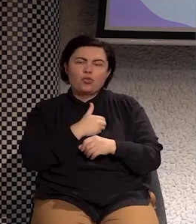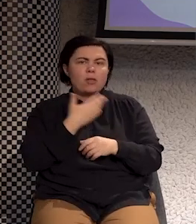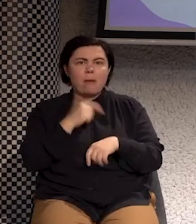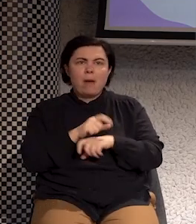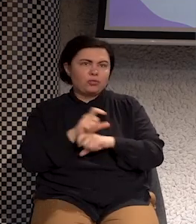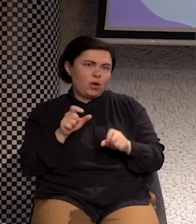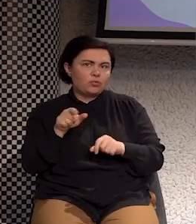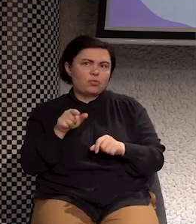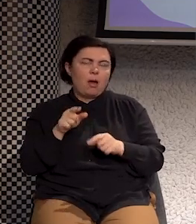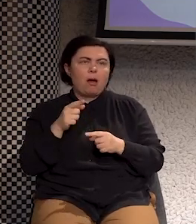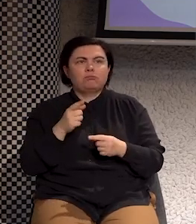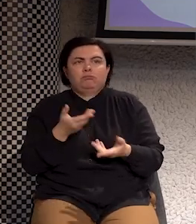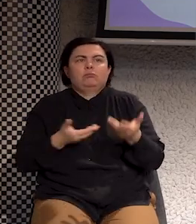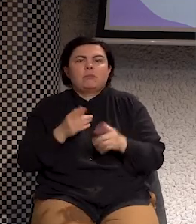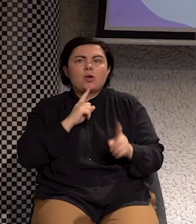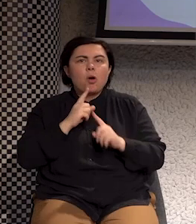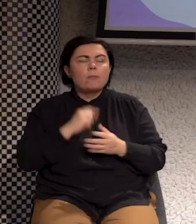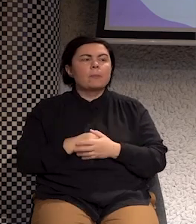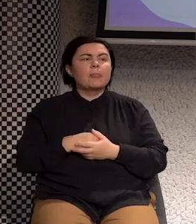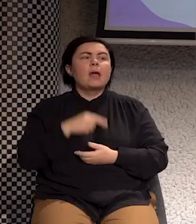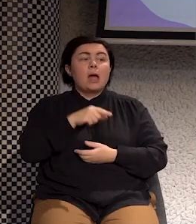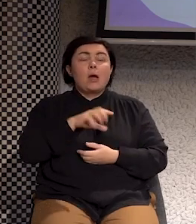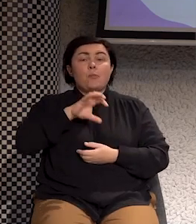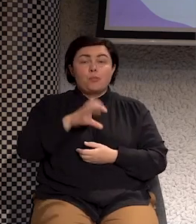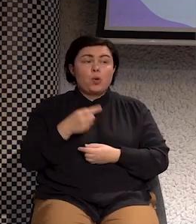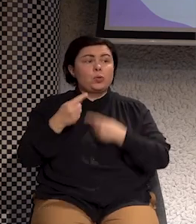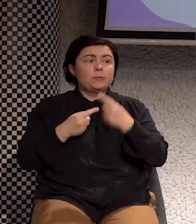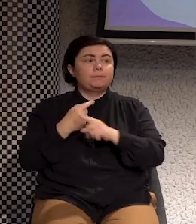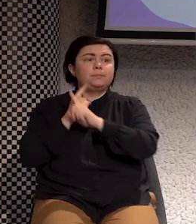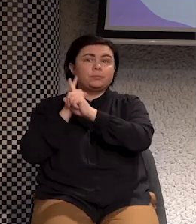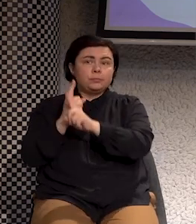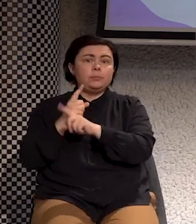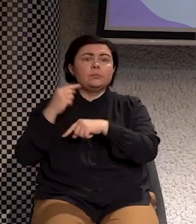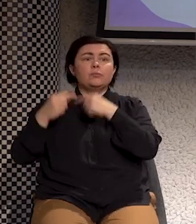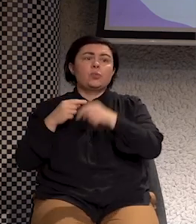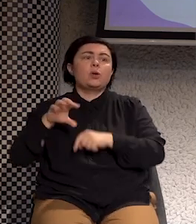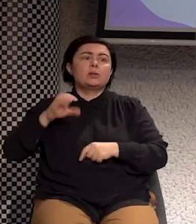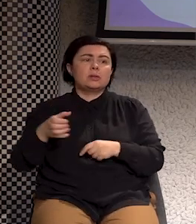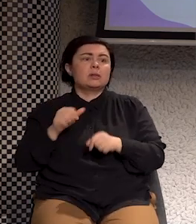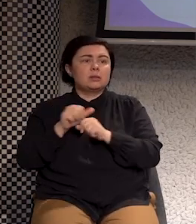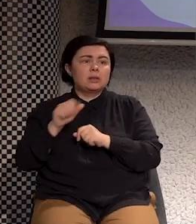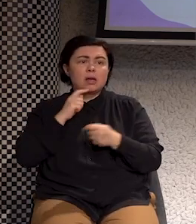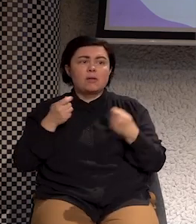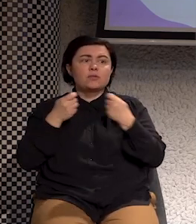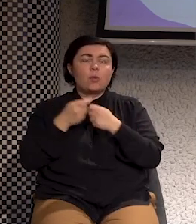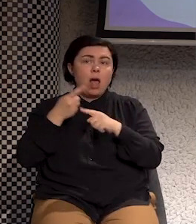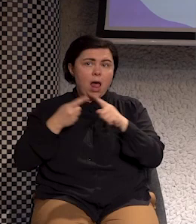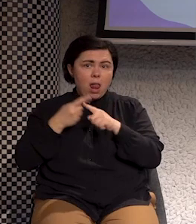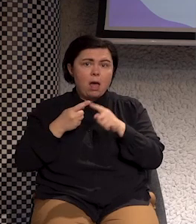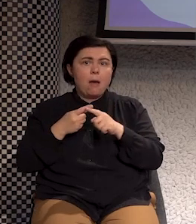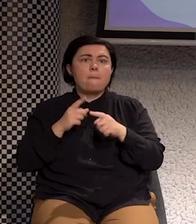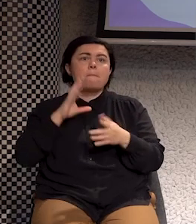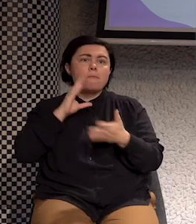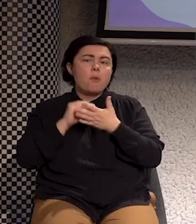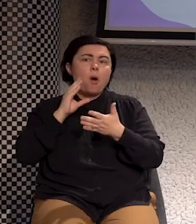to czasu. A czy w tym procesie grupowym, o którym wspomniałeś, że podążacie za tym procesem grupowym, jest jakiś taki wspólny element, który powtarzał